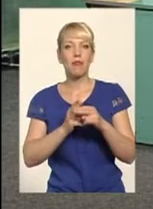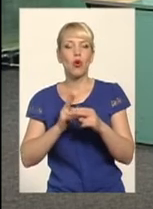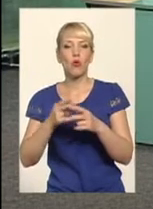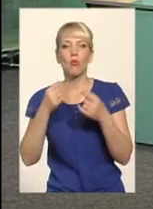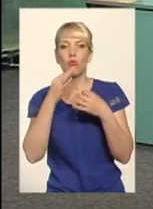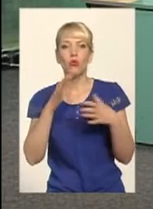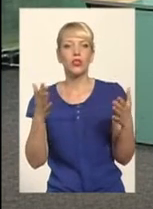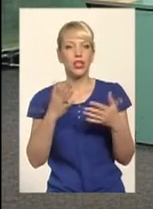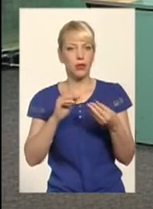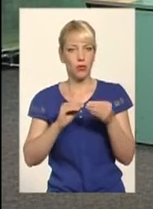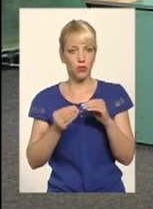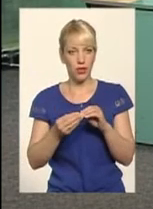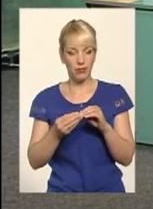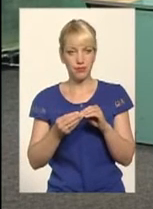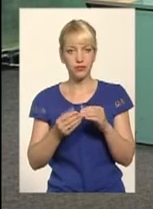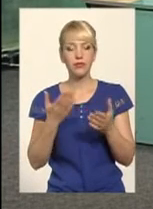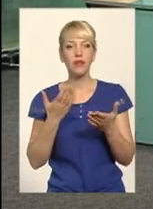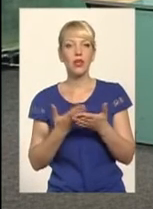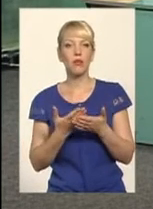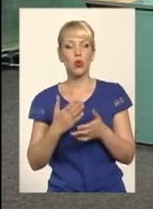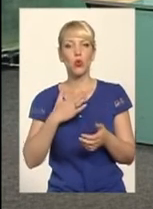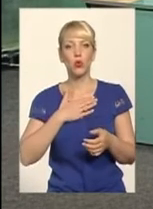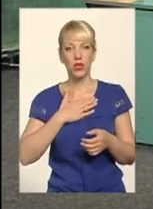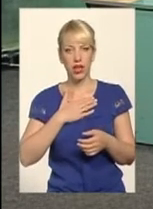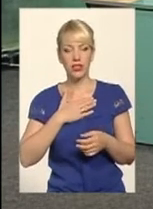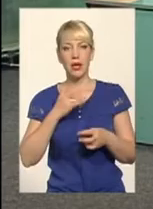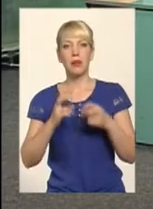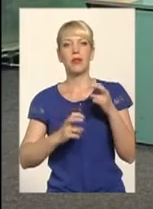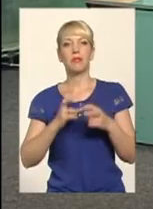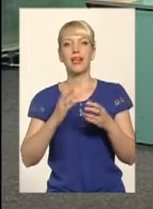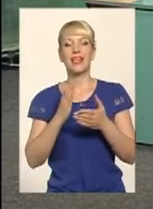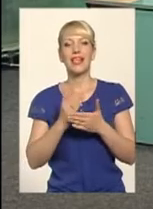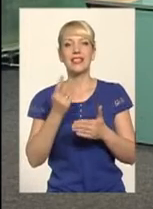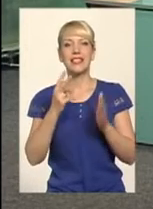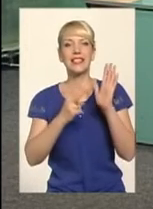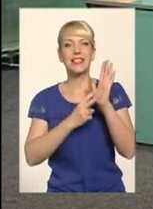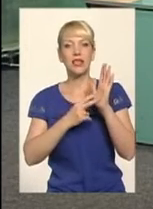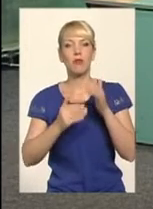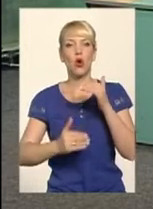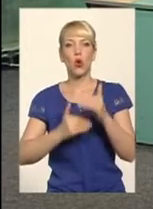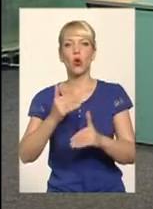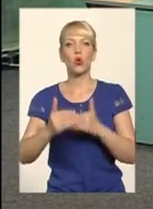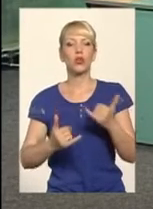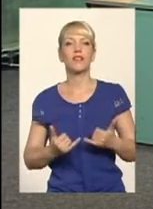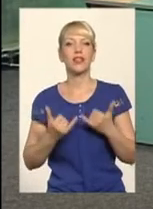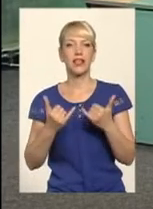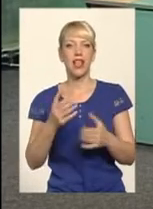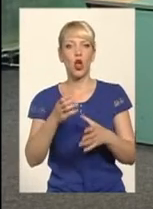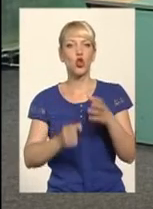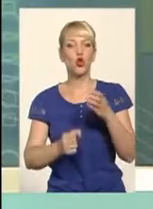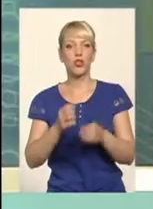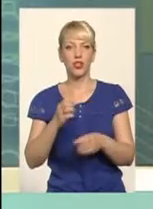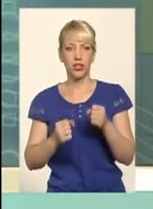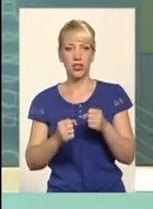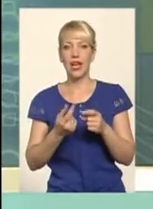нас в нашому підприємстві є 7 кроків для доїння, і чітко дотримуєшся цих кроків. Тобто, по суті, в законі ризики, воно